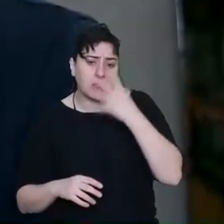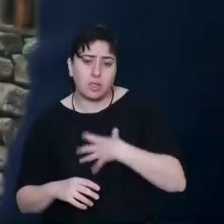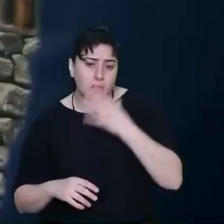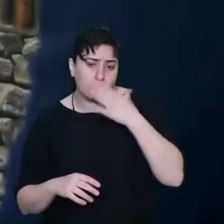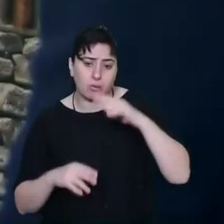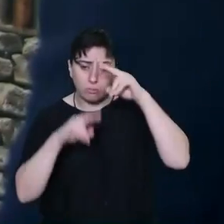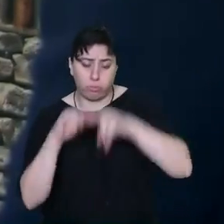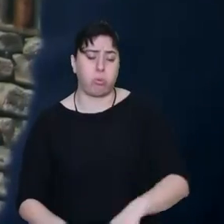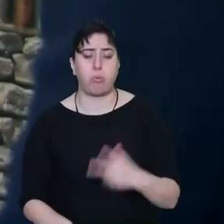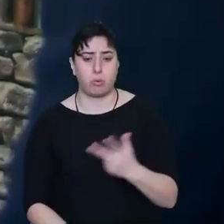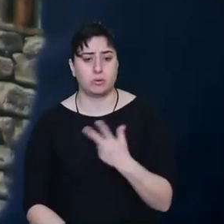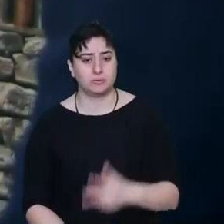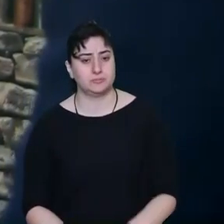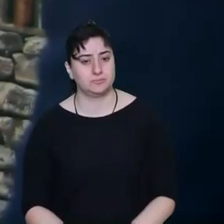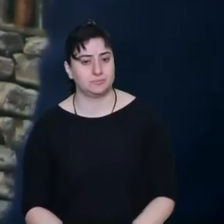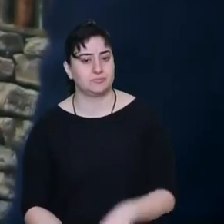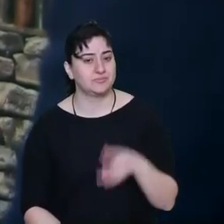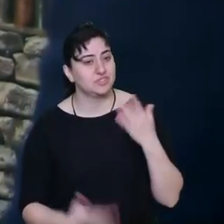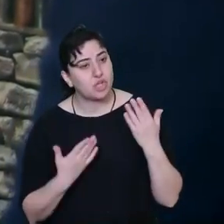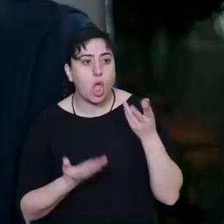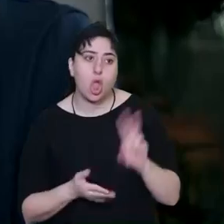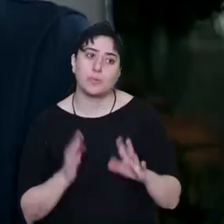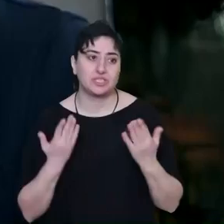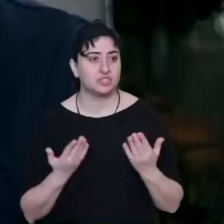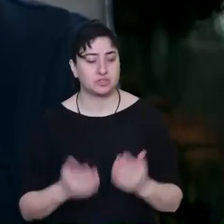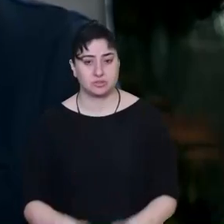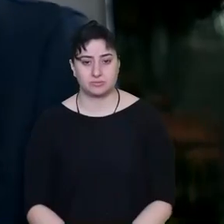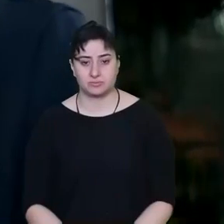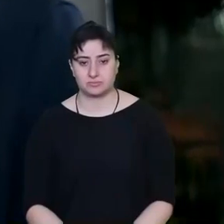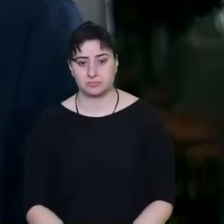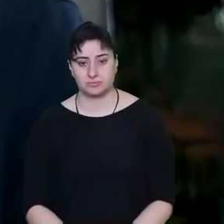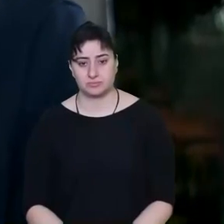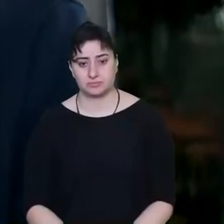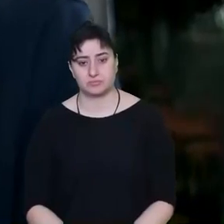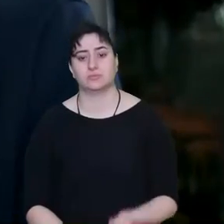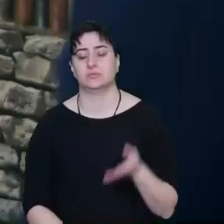aşağıya. Ay, inşallah çakılıp ölmemişsinizdir.